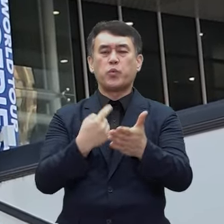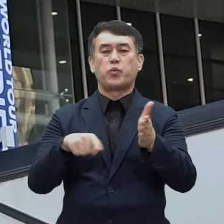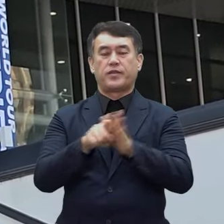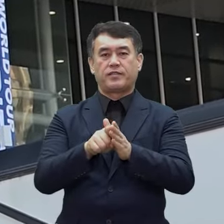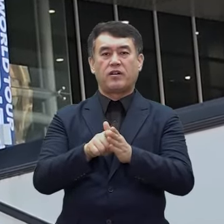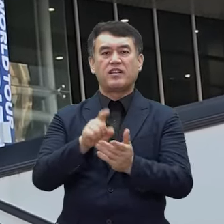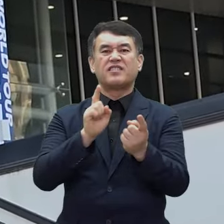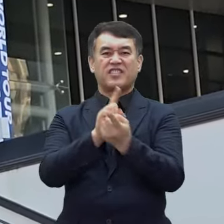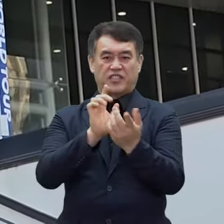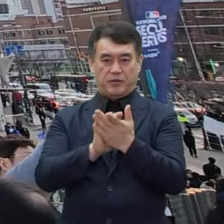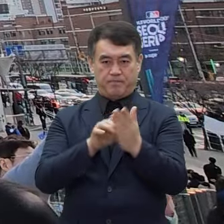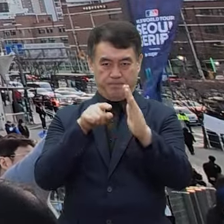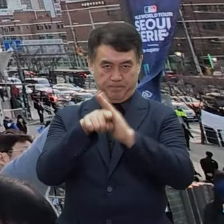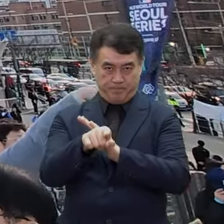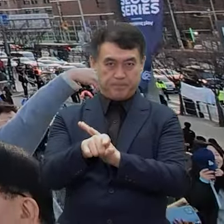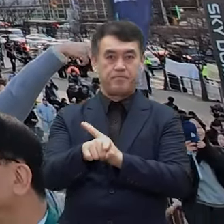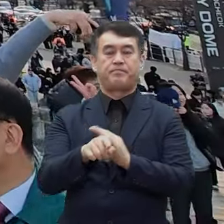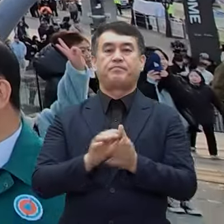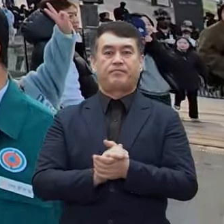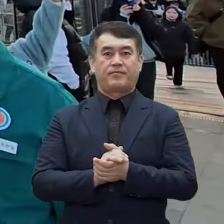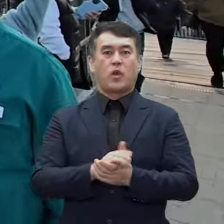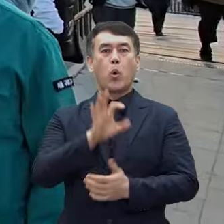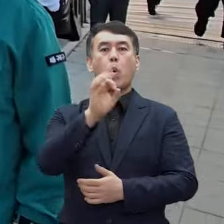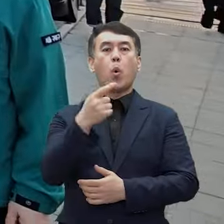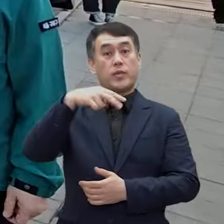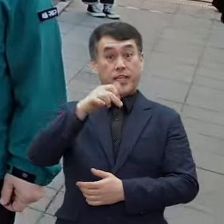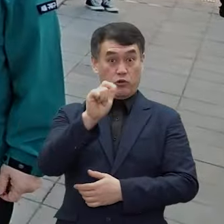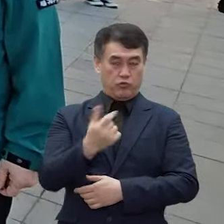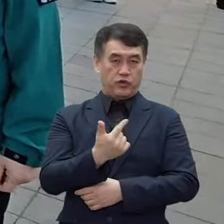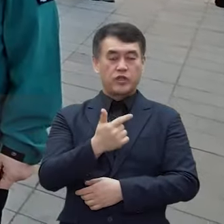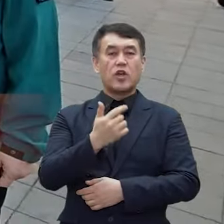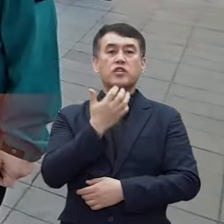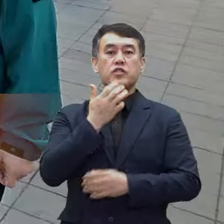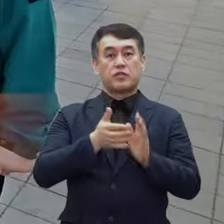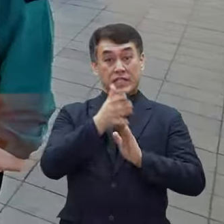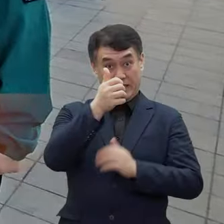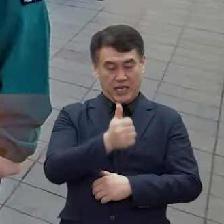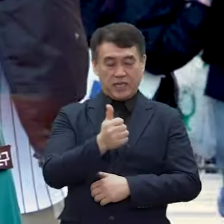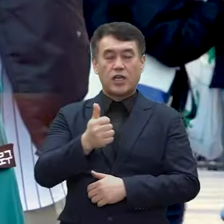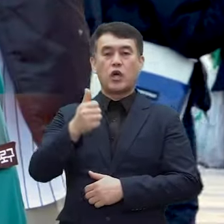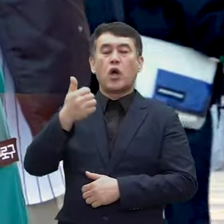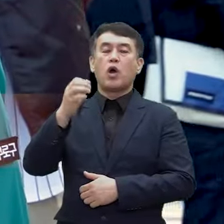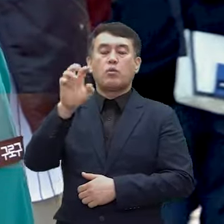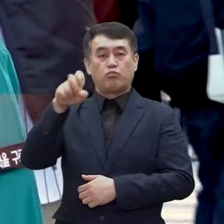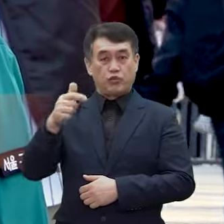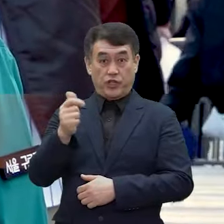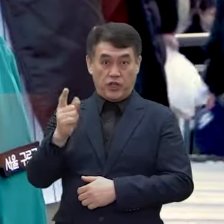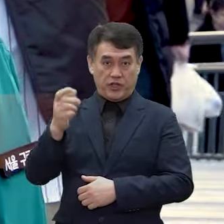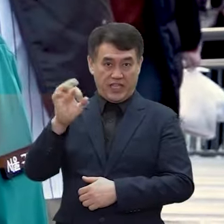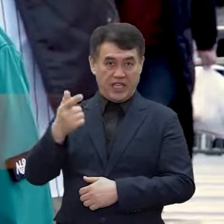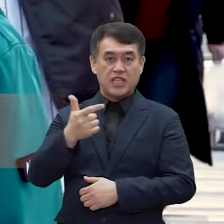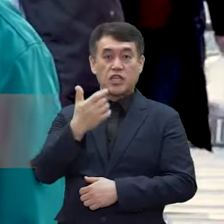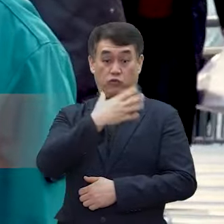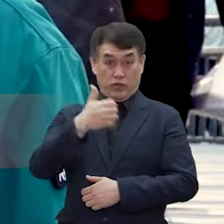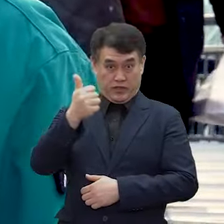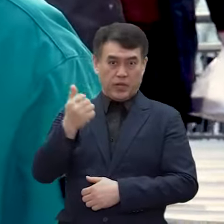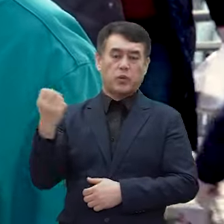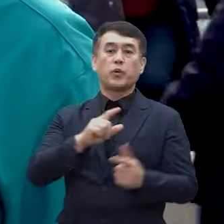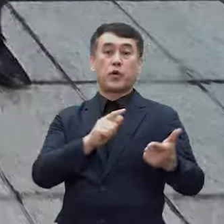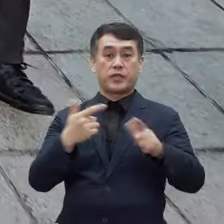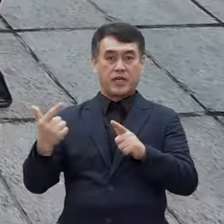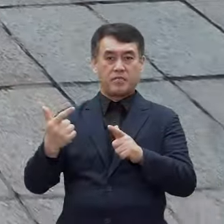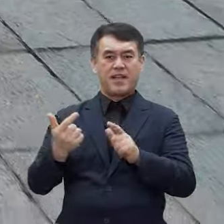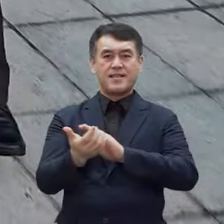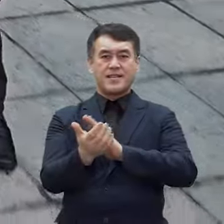점검에 나섰습니다 문헌일 구로 구청장을 비롯한 참석자들은 경기가 시작되기 전 경기장